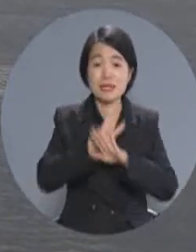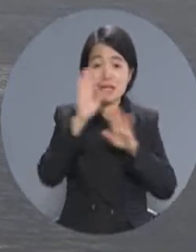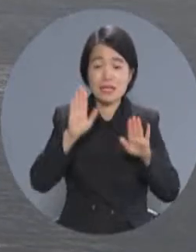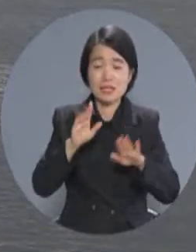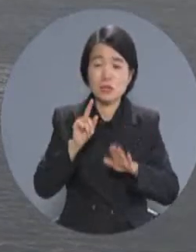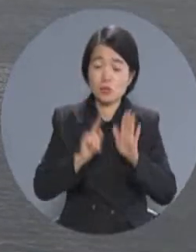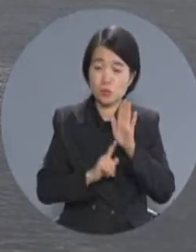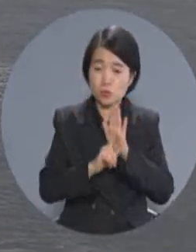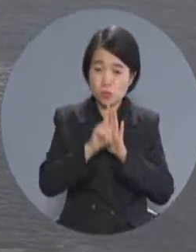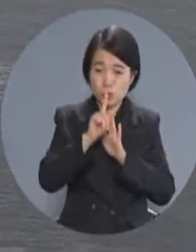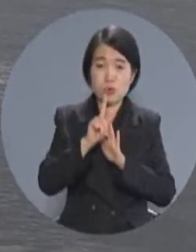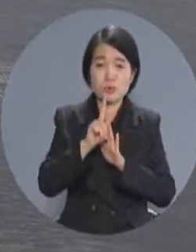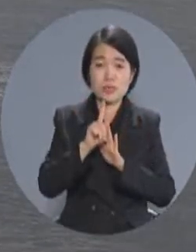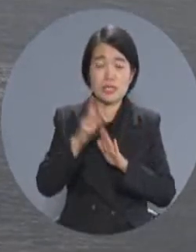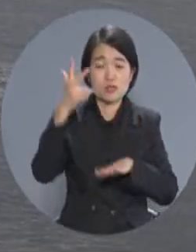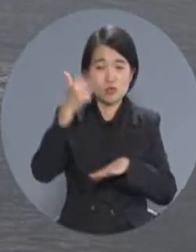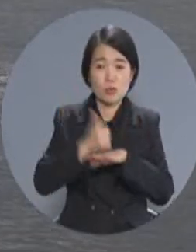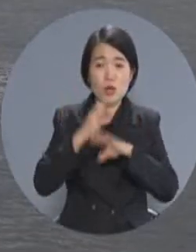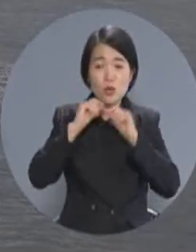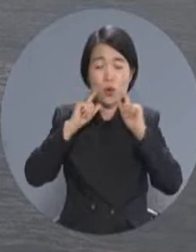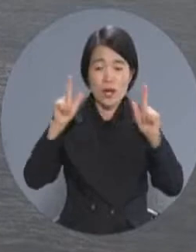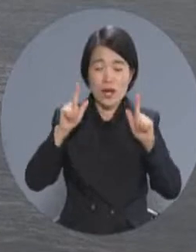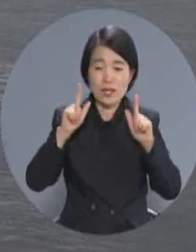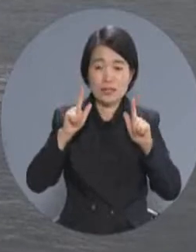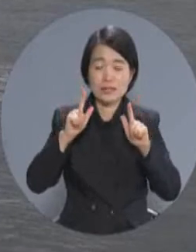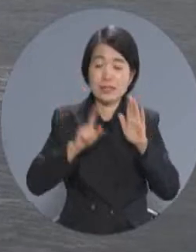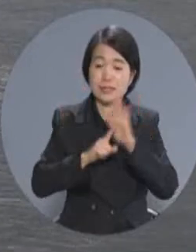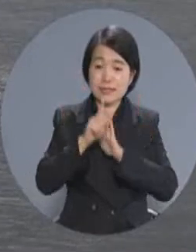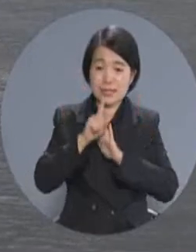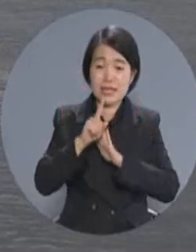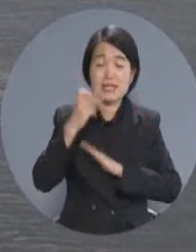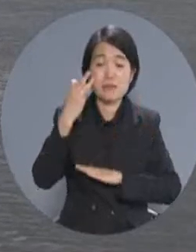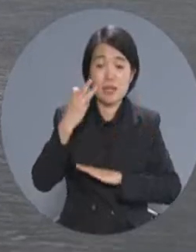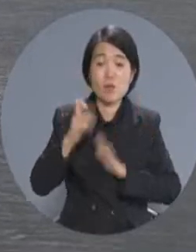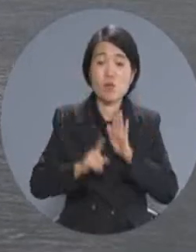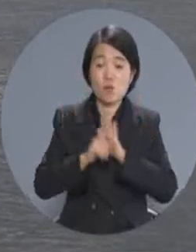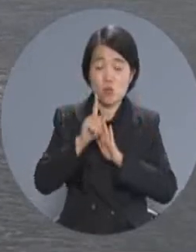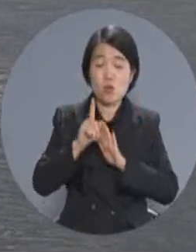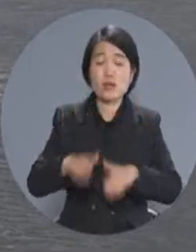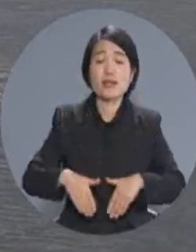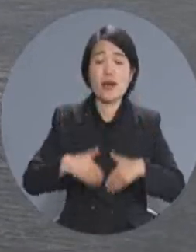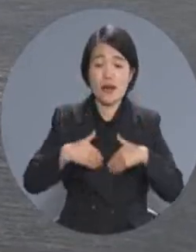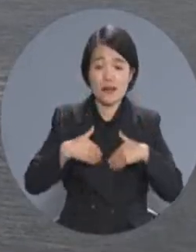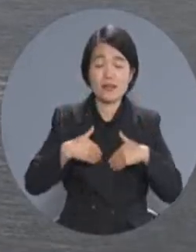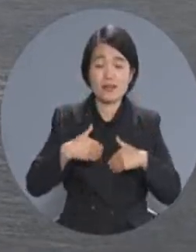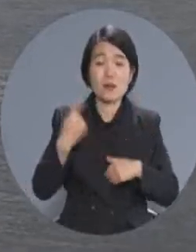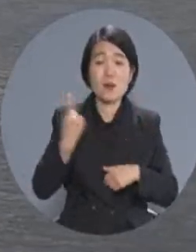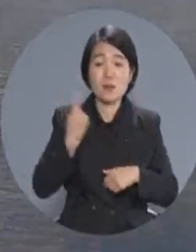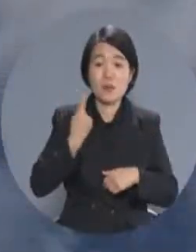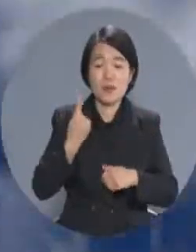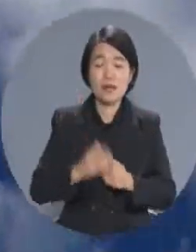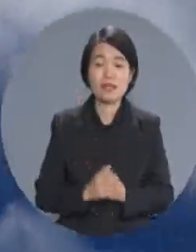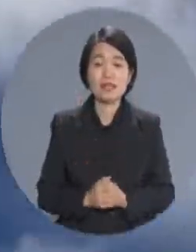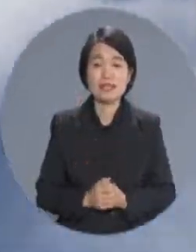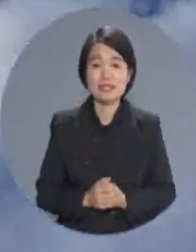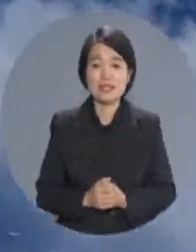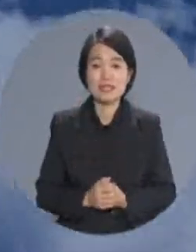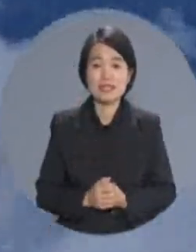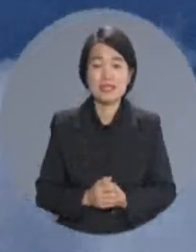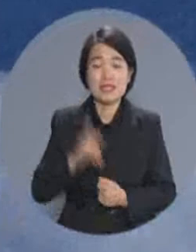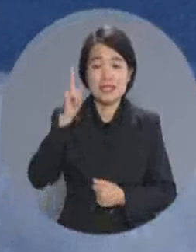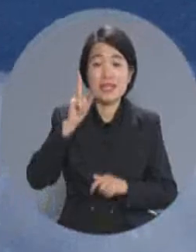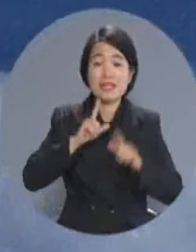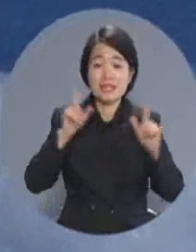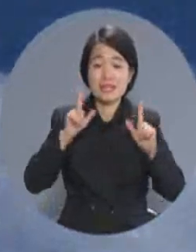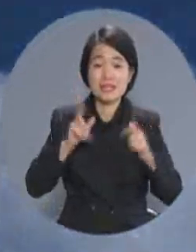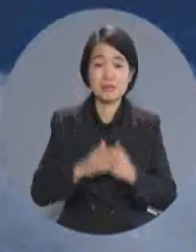낮기온은 조금씩 오르겠고요 주말인 토요일에는 낮 기온이 13도까지 오르면서 추위는 누구나 되겠습니다 내일